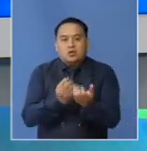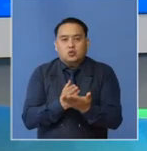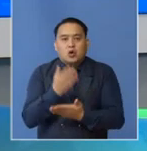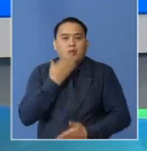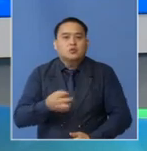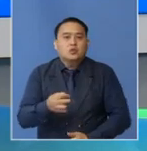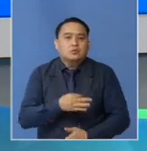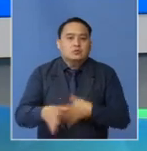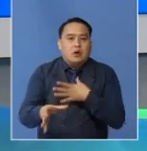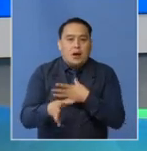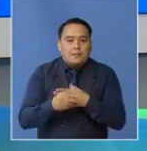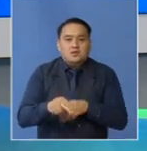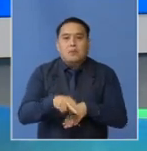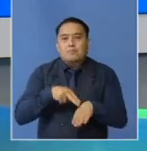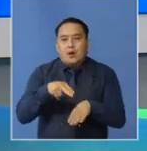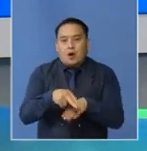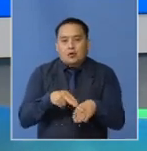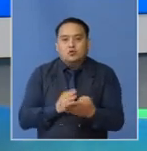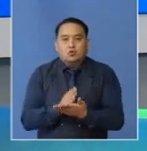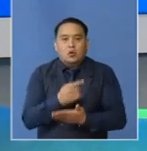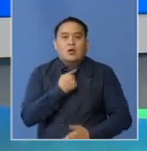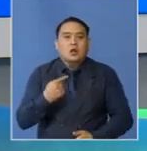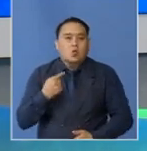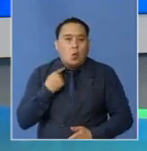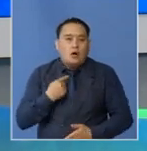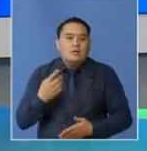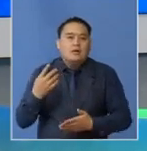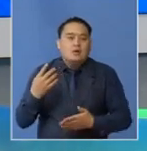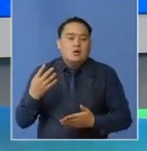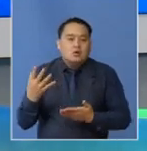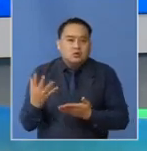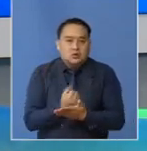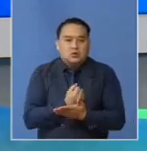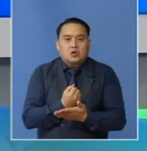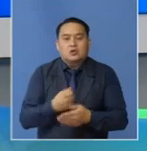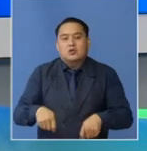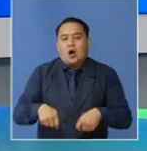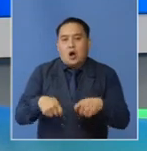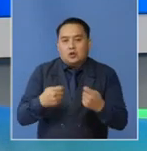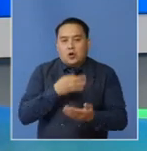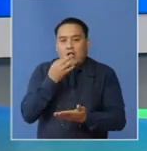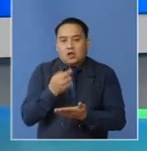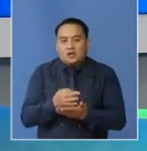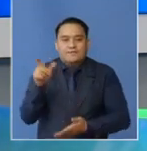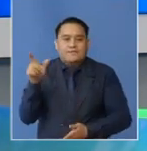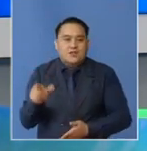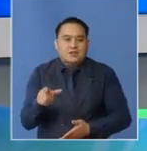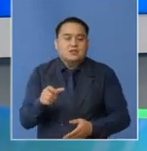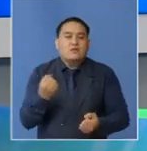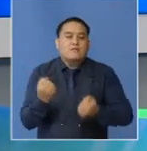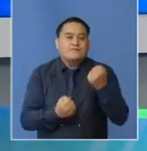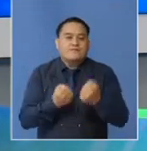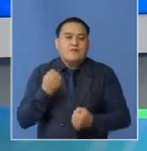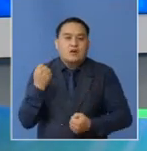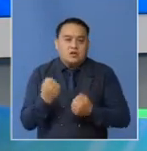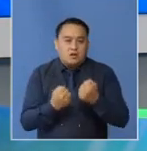области совместно с местной полицейской службой Талдыкургана выясняли культуру и социальную ответственность автолюбителей.